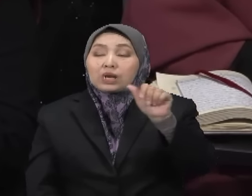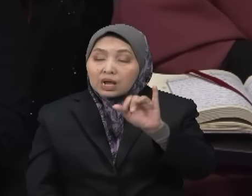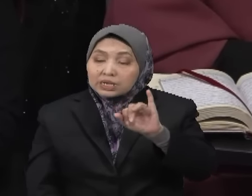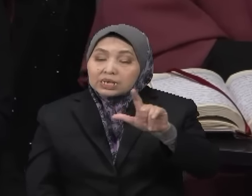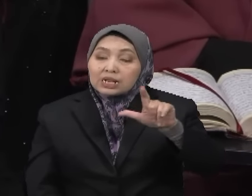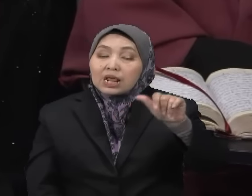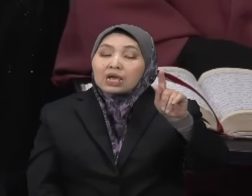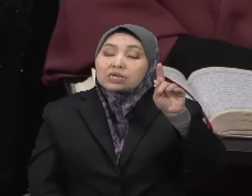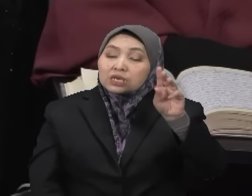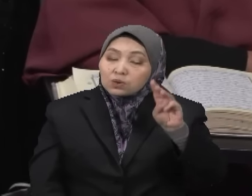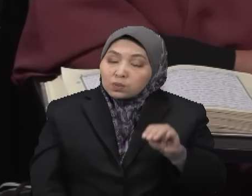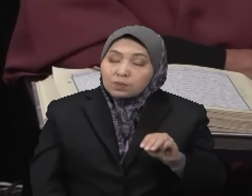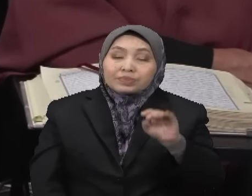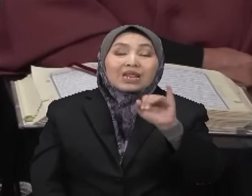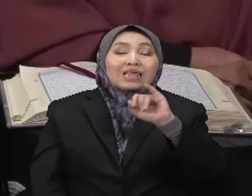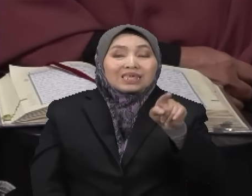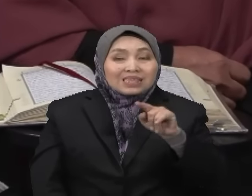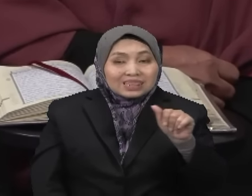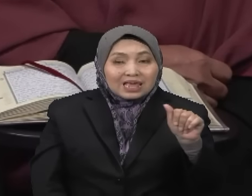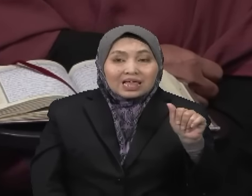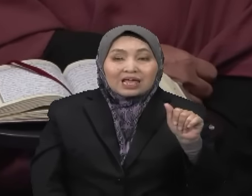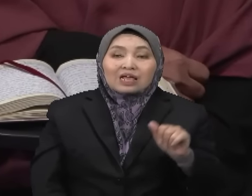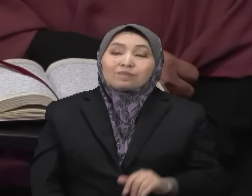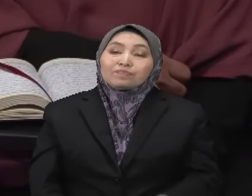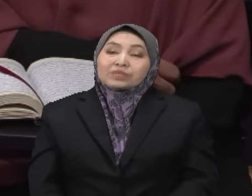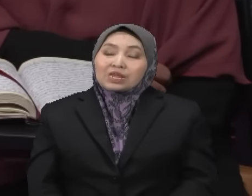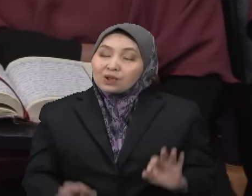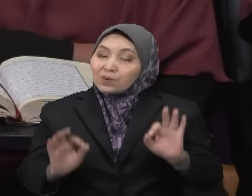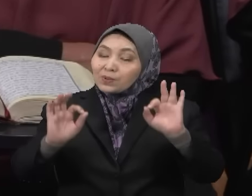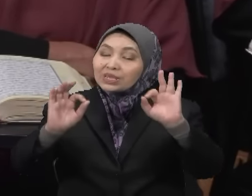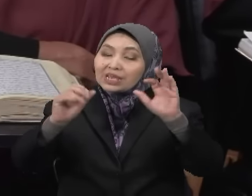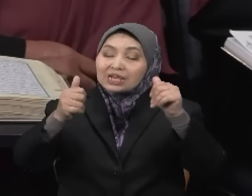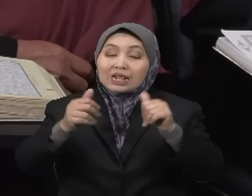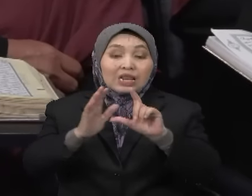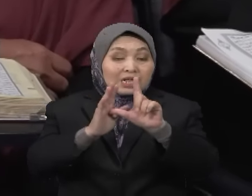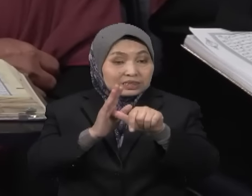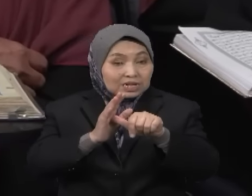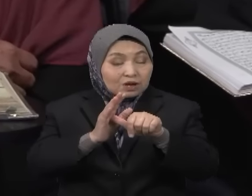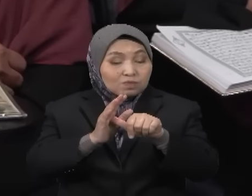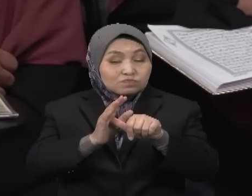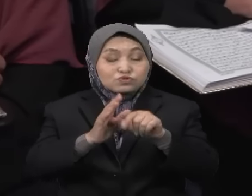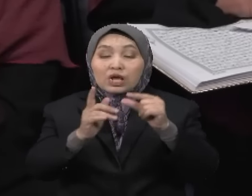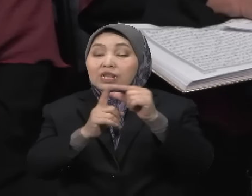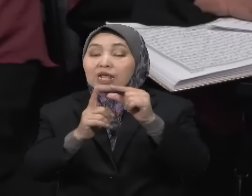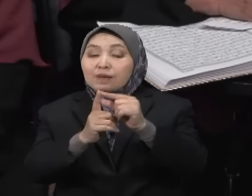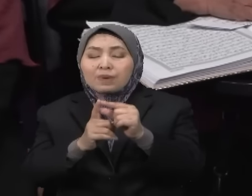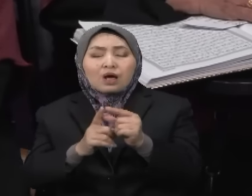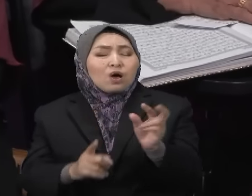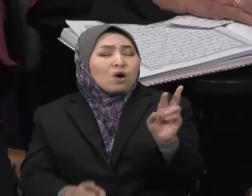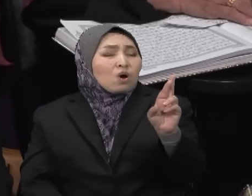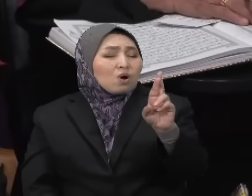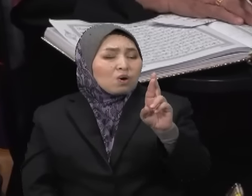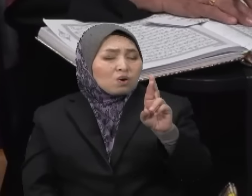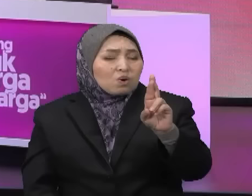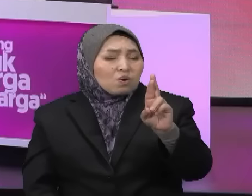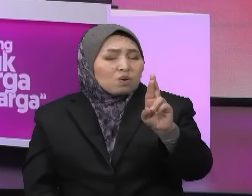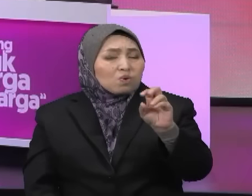Ya'tadhiruna ilaikum idha. Okey. Kemudian kalimah